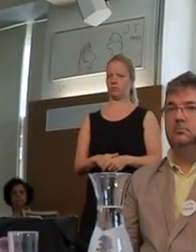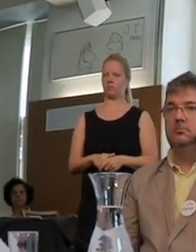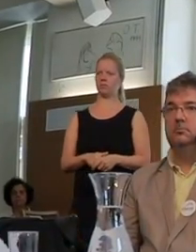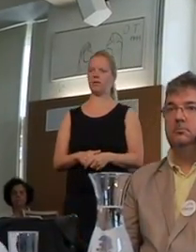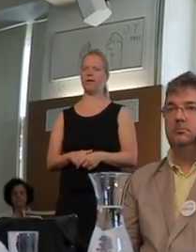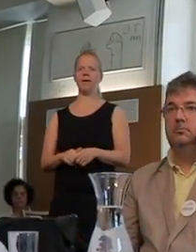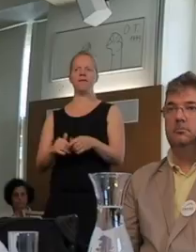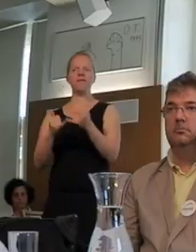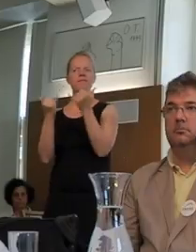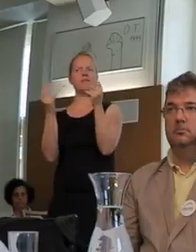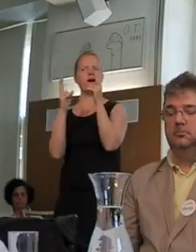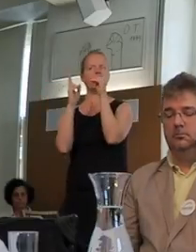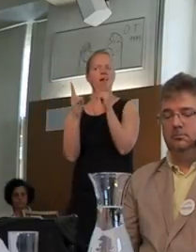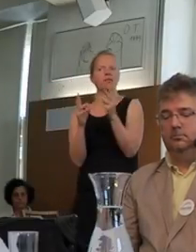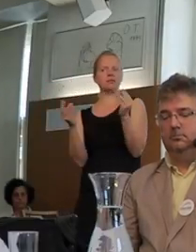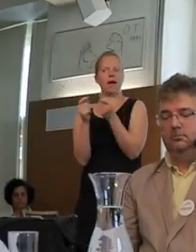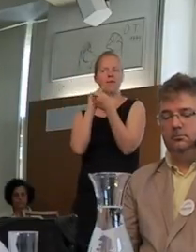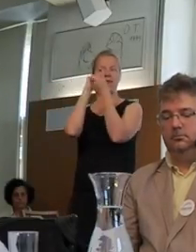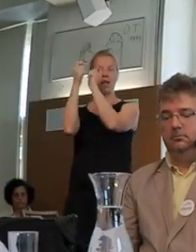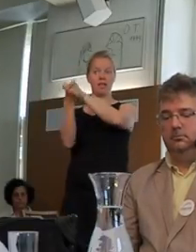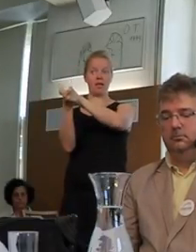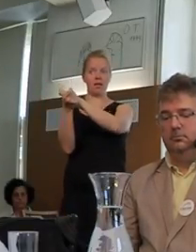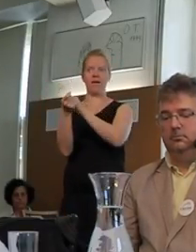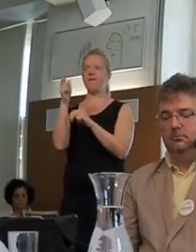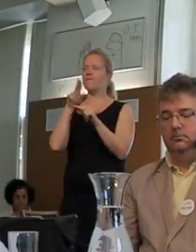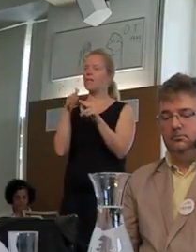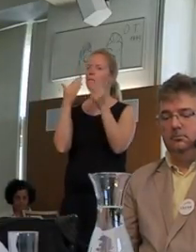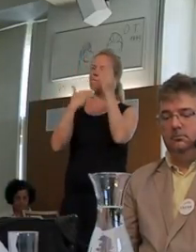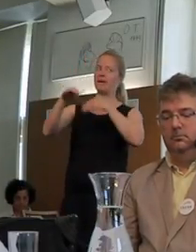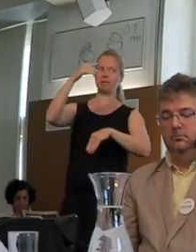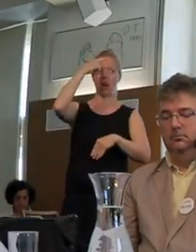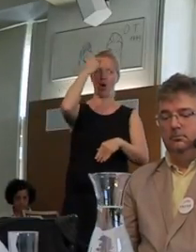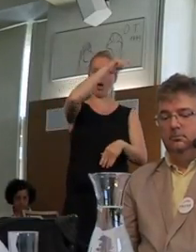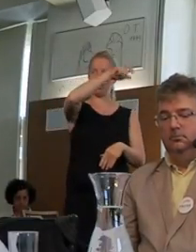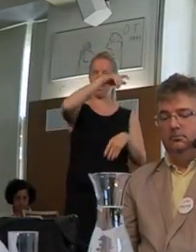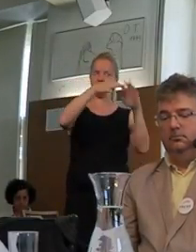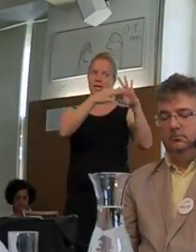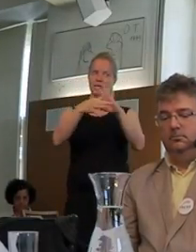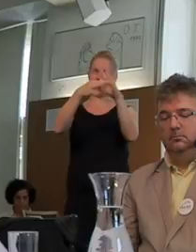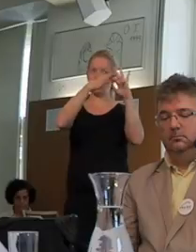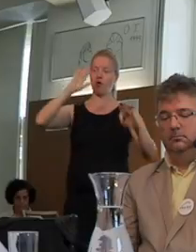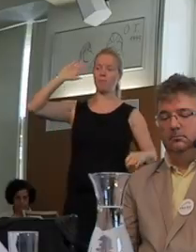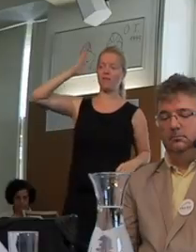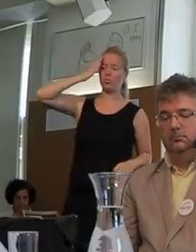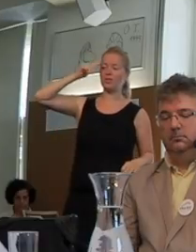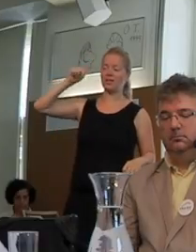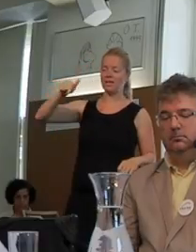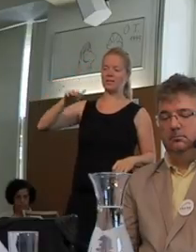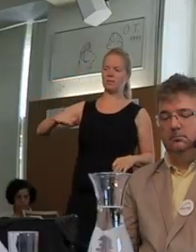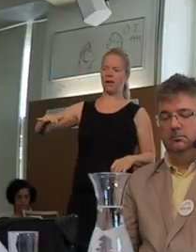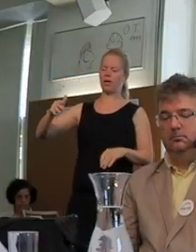dann etwas, wenn die Mehrheit in der Gesellschaft sich bewusst ist, dass sich das auch ändern muss.